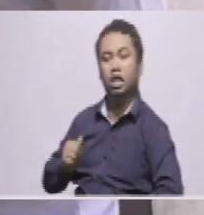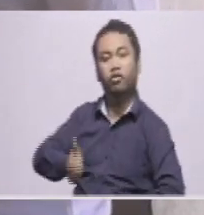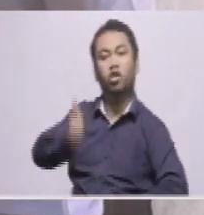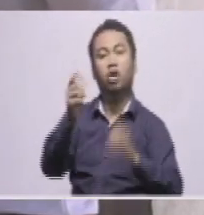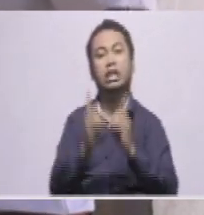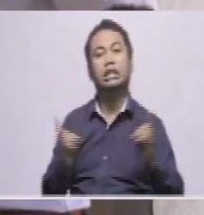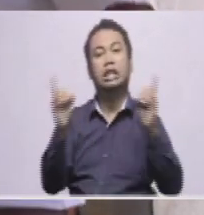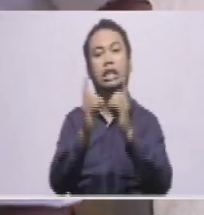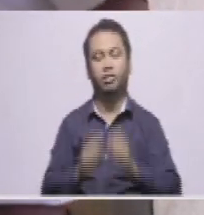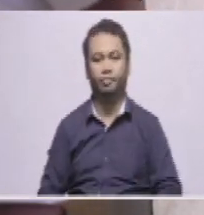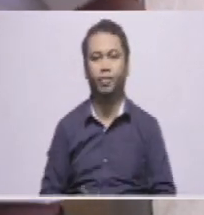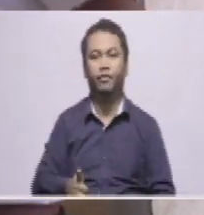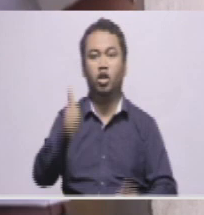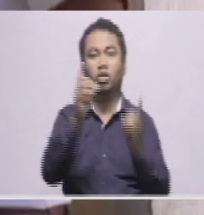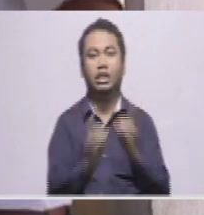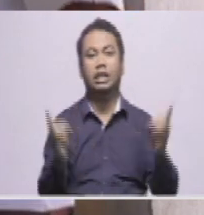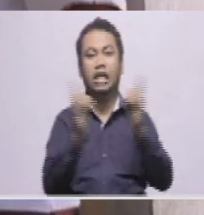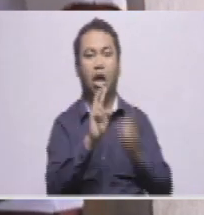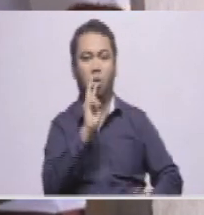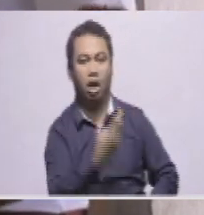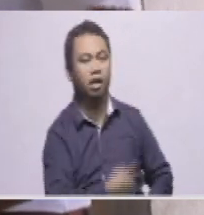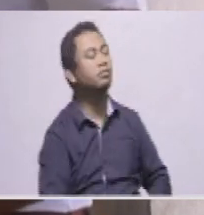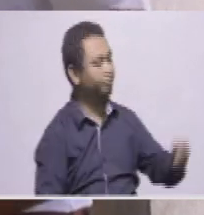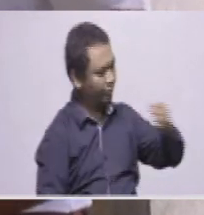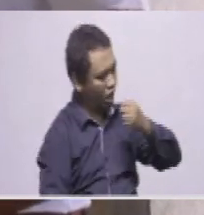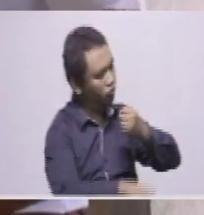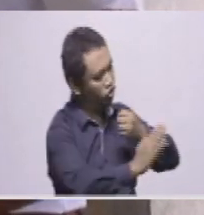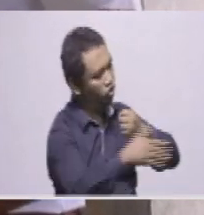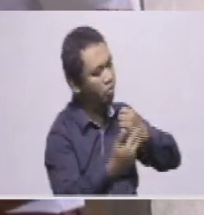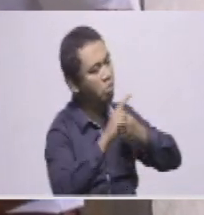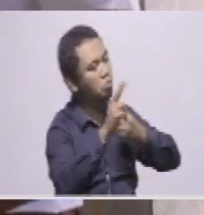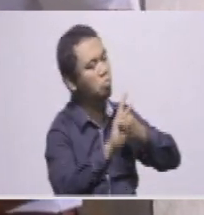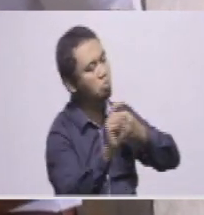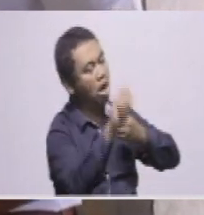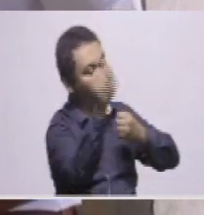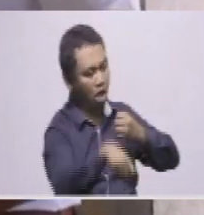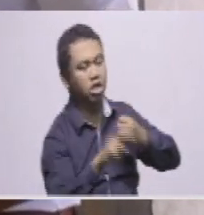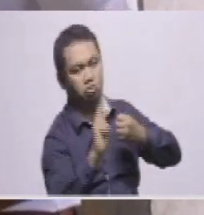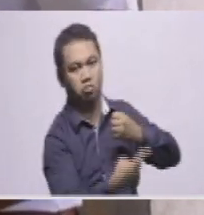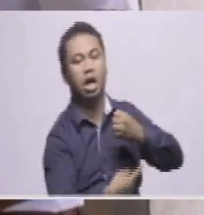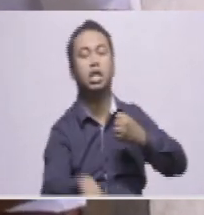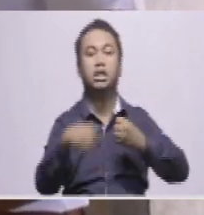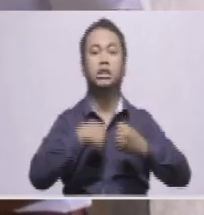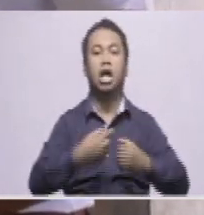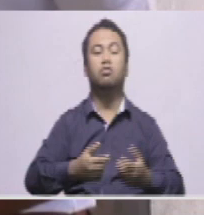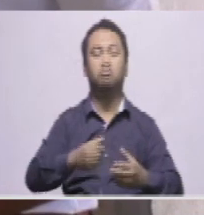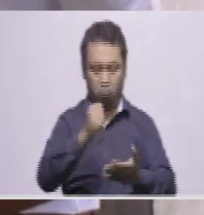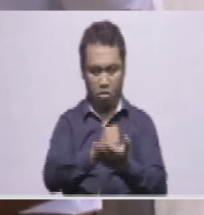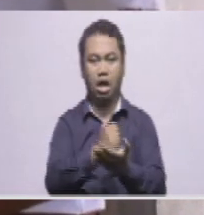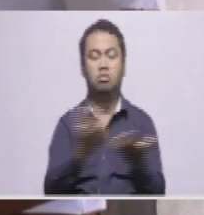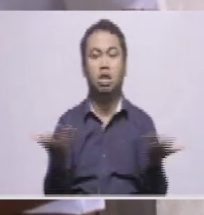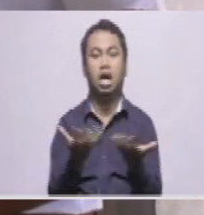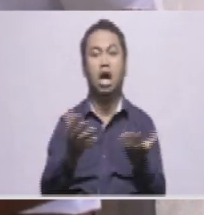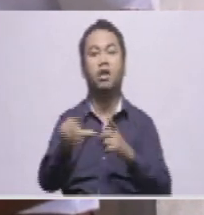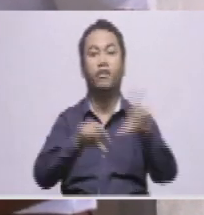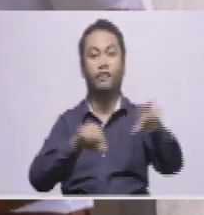an'izay? Misaotra manome fitenenana. Mahakasika ny fandriam-pahalemana zany zay mifandraika amin'ity resaka fifidianana aty moa zany a,